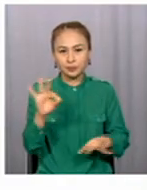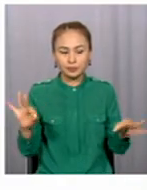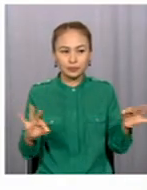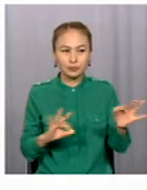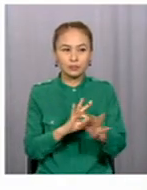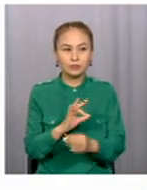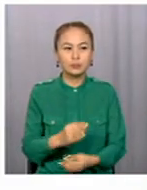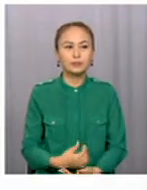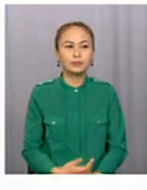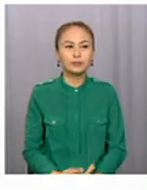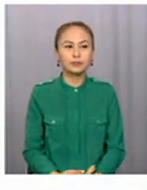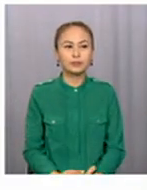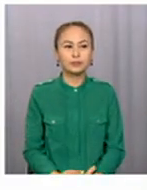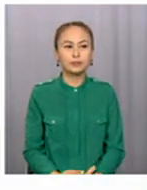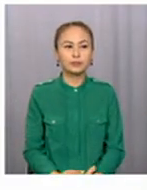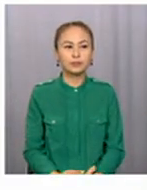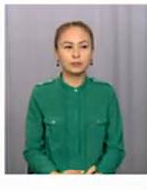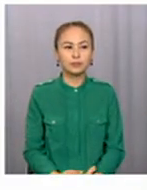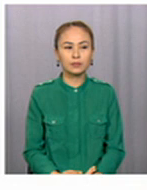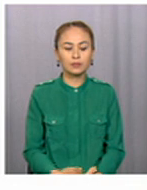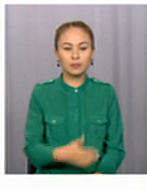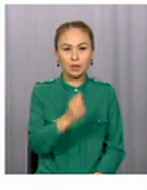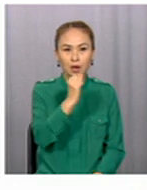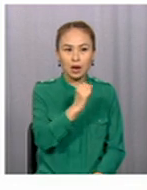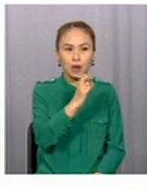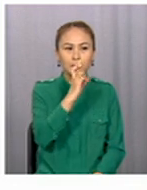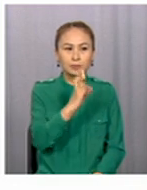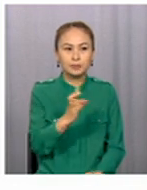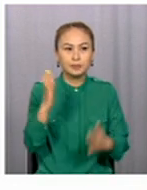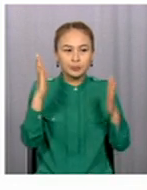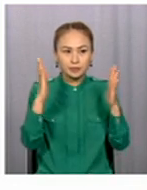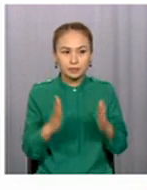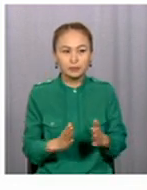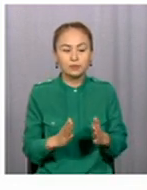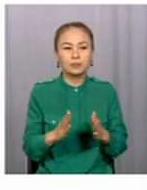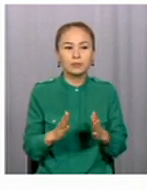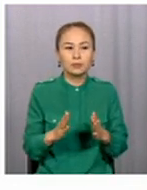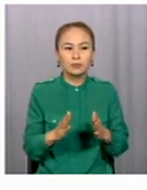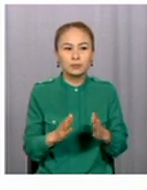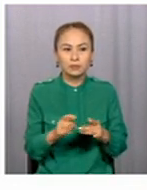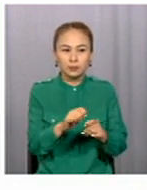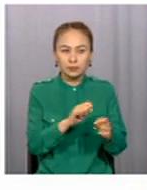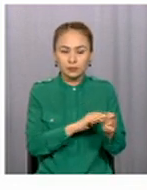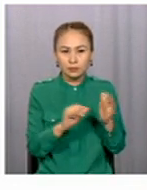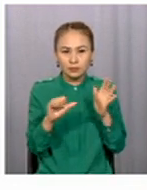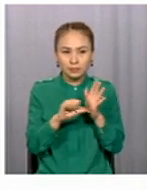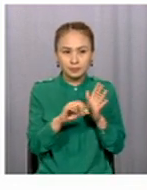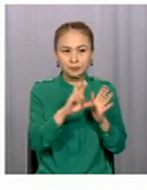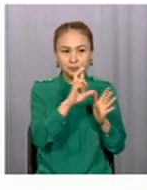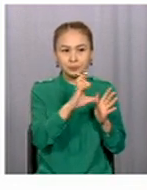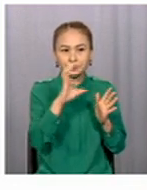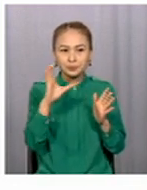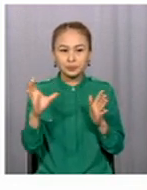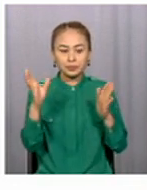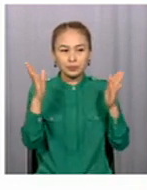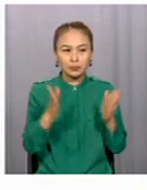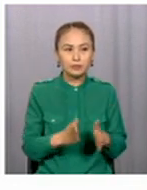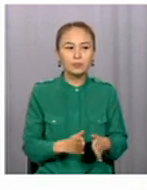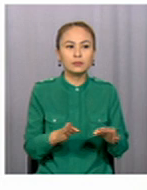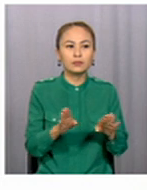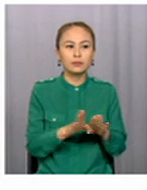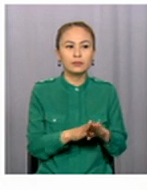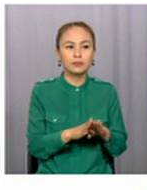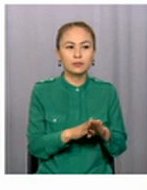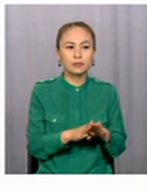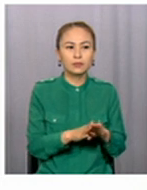бұрыш пішініне ие. А, Б қабырғасының ұзындығы 6 метр, Б, С қабырғасының